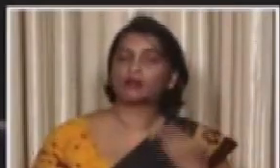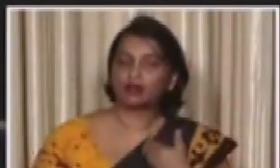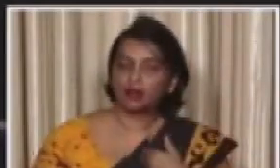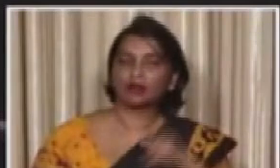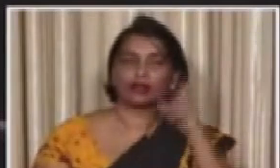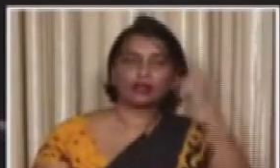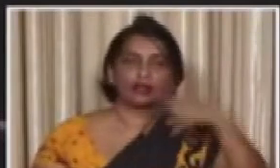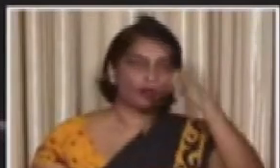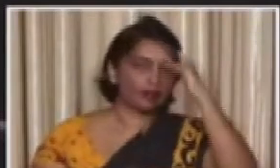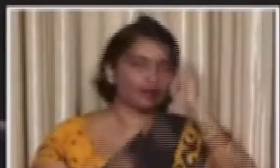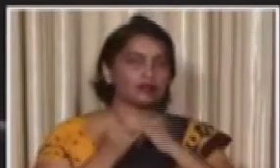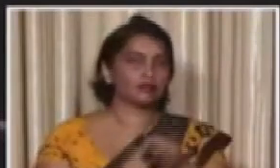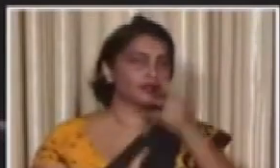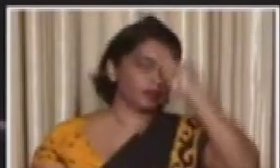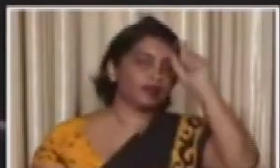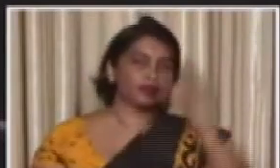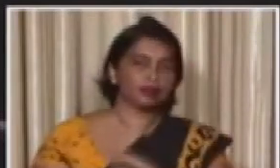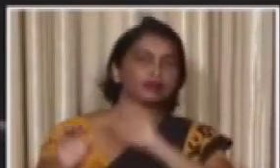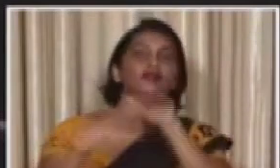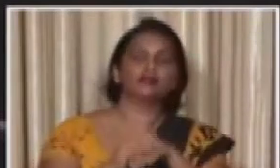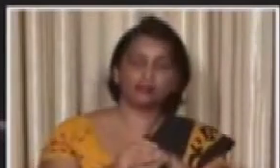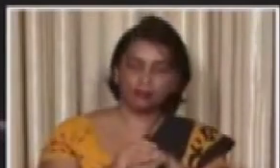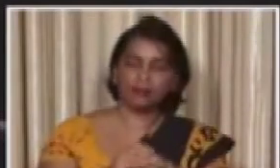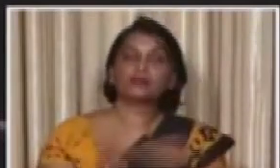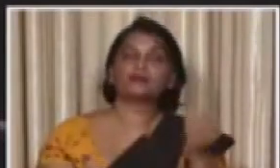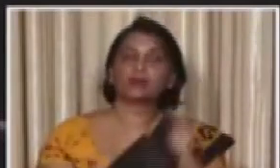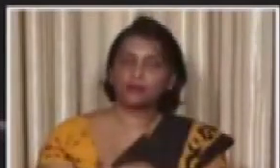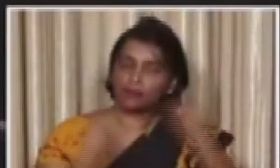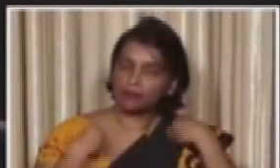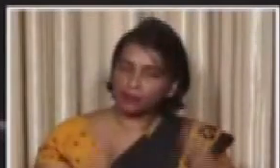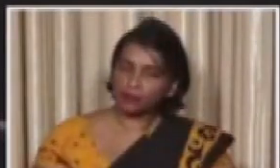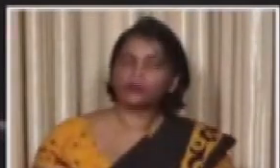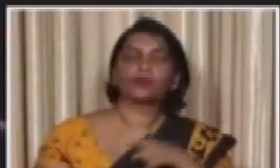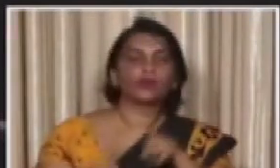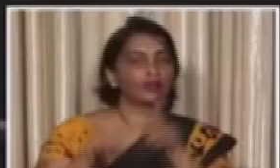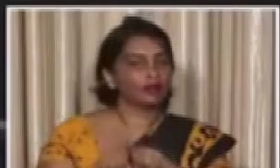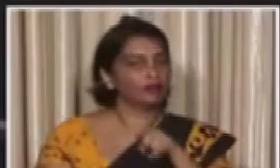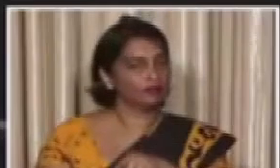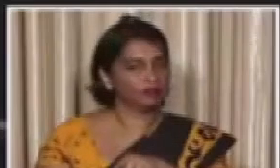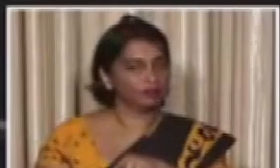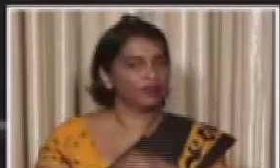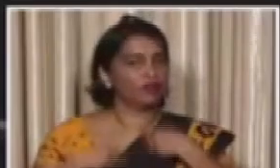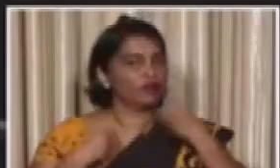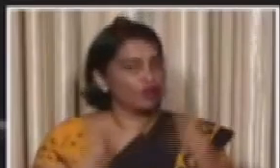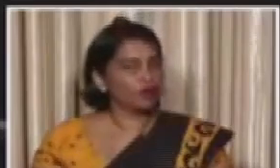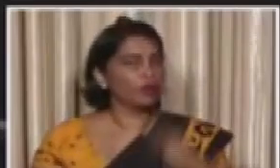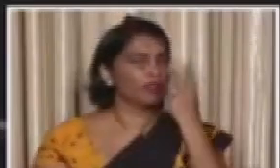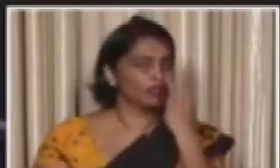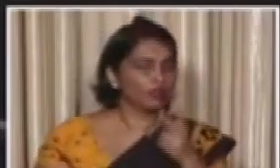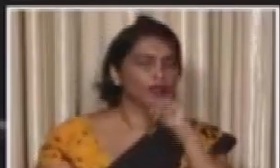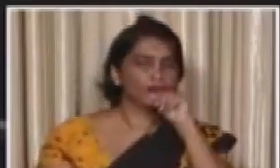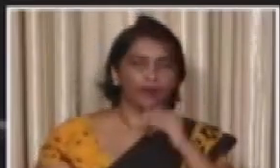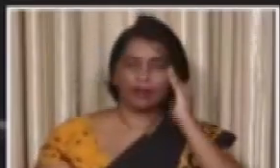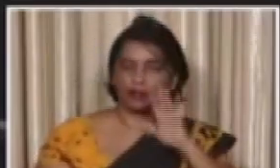නියෝජ්‍ය නායක සජිත් ප්‍රේමදාස මැතිතුමා ඉදිරිපත් කොට යලිත් පරාජය වුණා. එම පරාජයන් දෙකත් ඇත්තටම